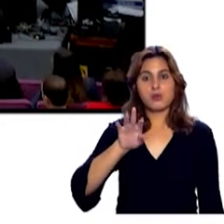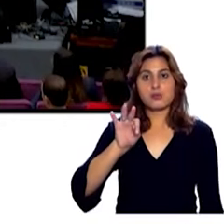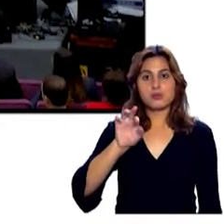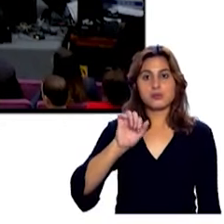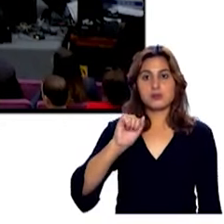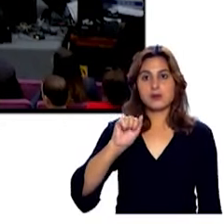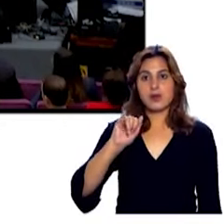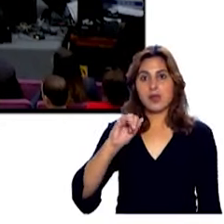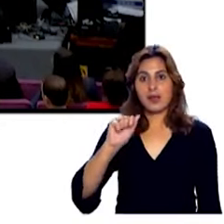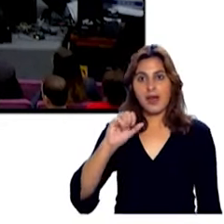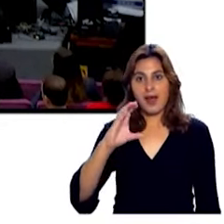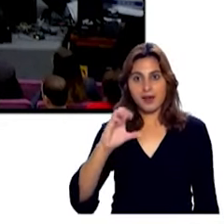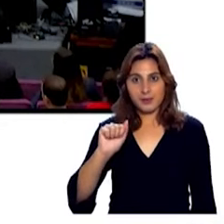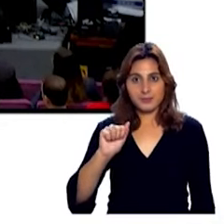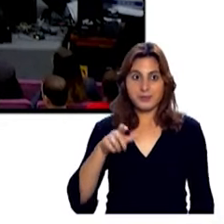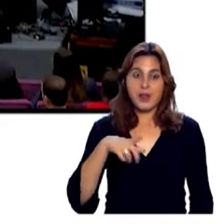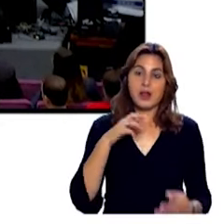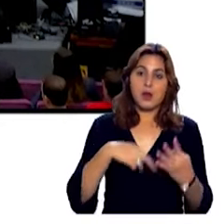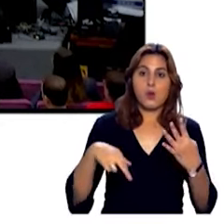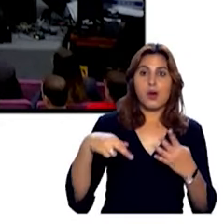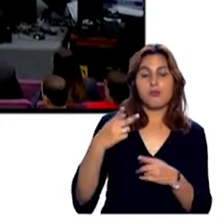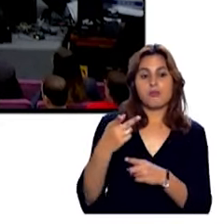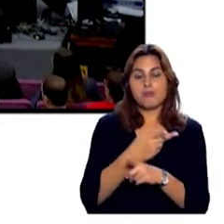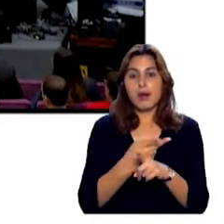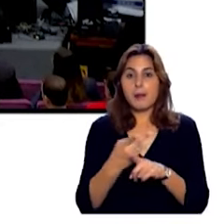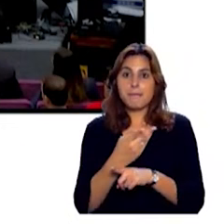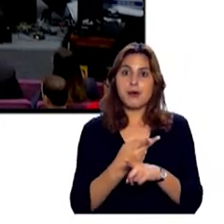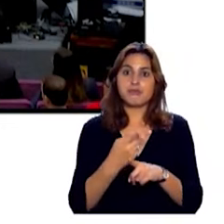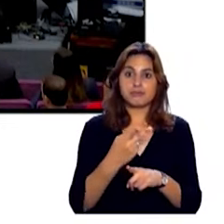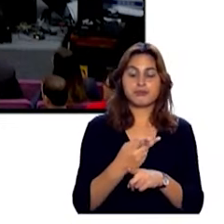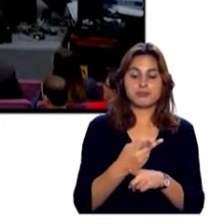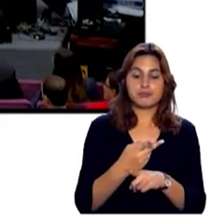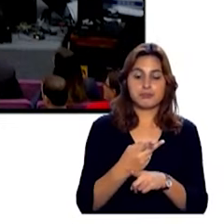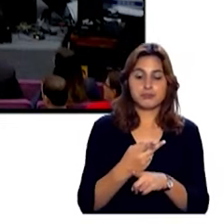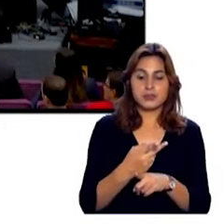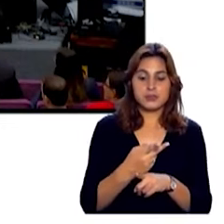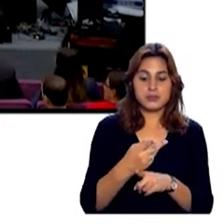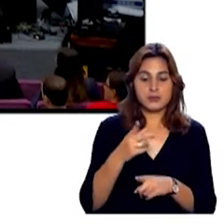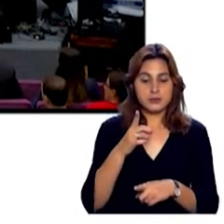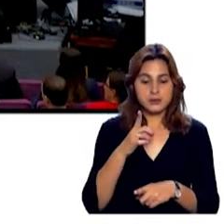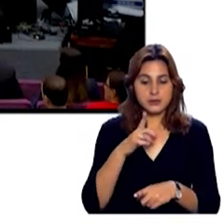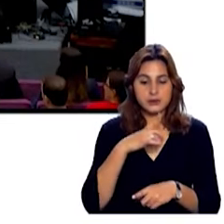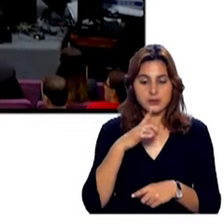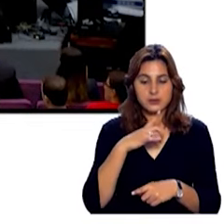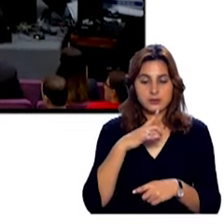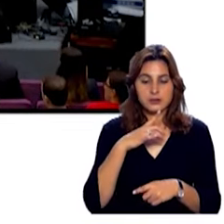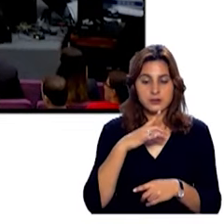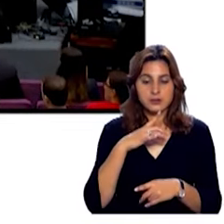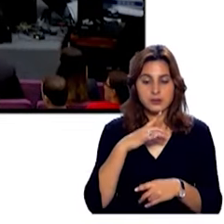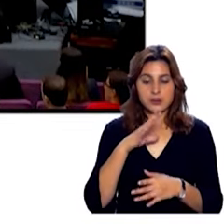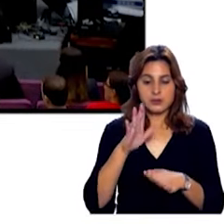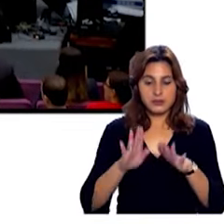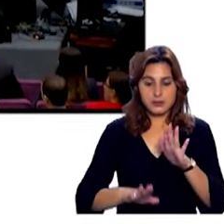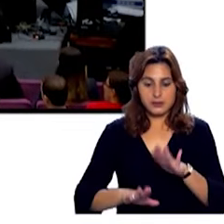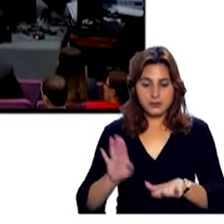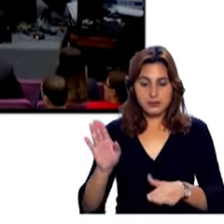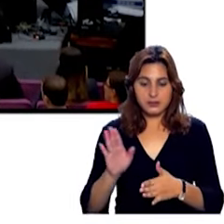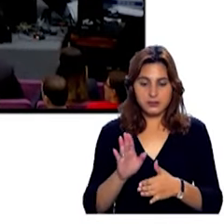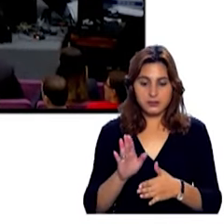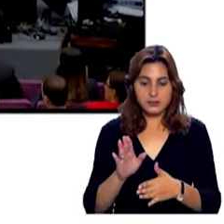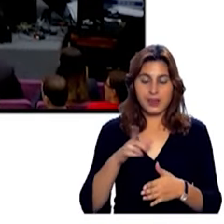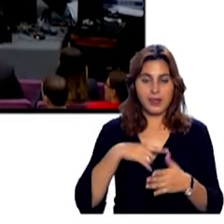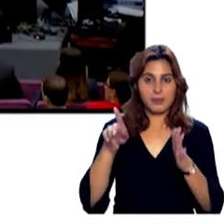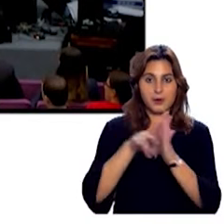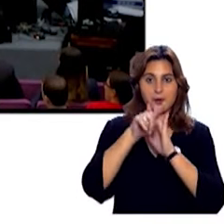quando la sentenza impugnante ha deciso la questione di diritto in maniera conforme alla giurisprudenza Della corte e